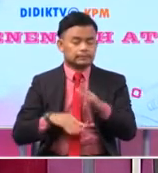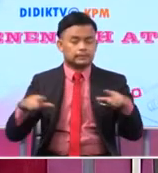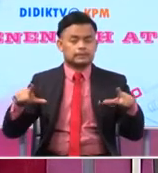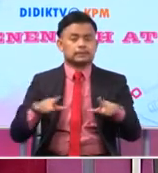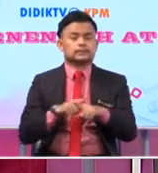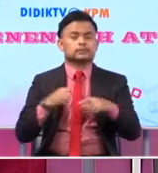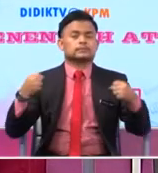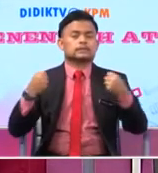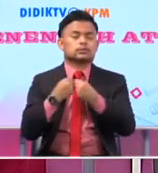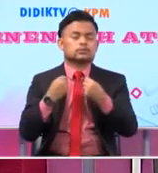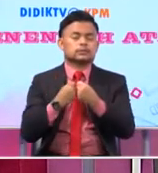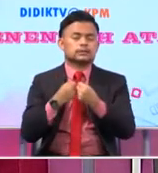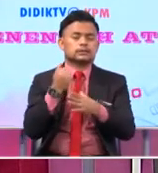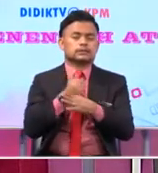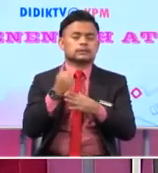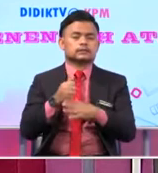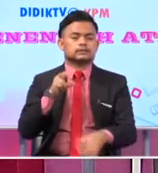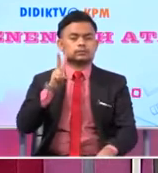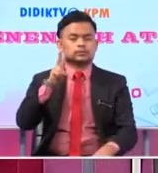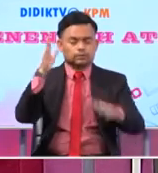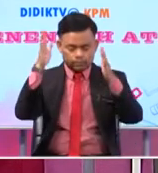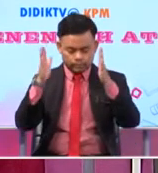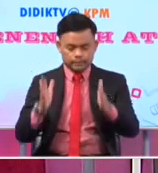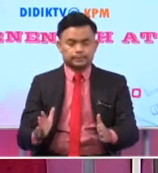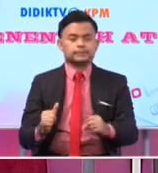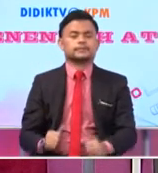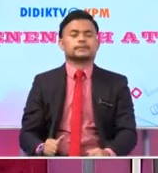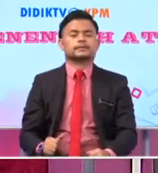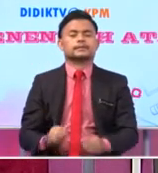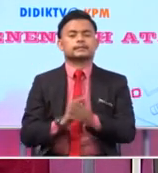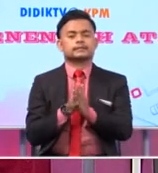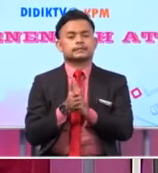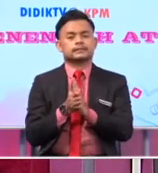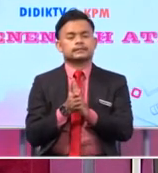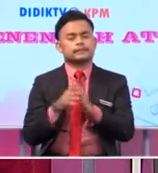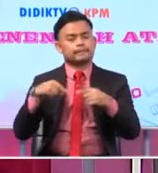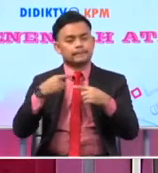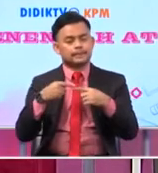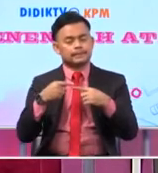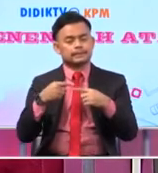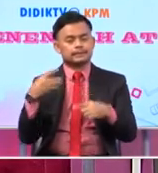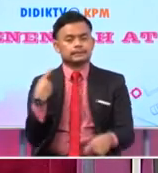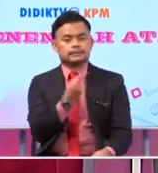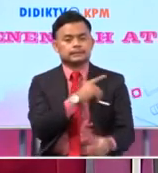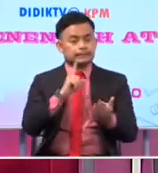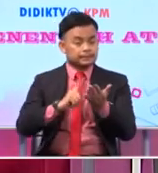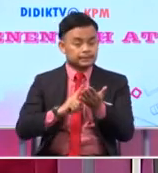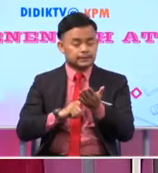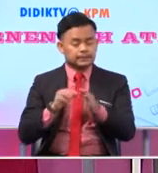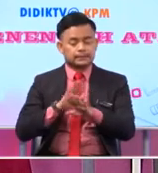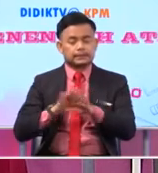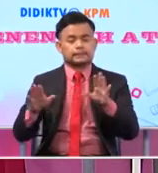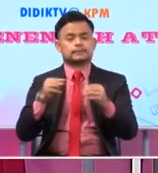jadi bila apa kita berbincang jadi kita adalah pekarya lebih buruk berlakukan